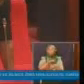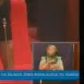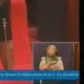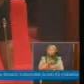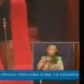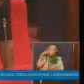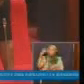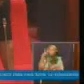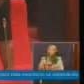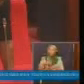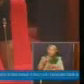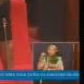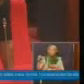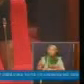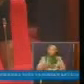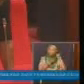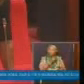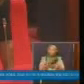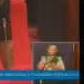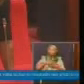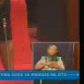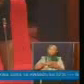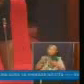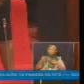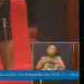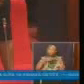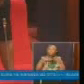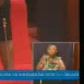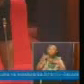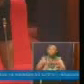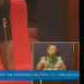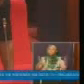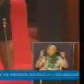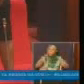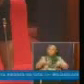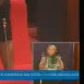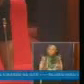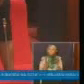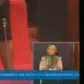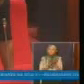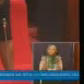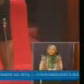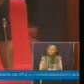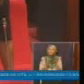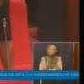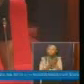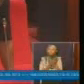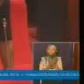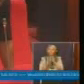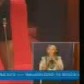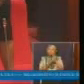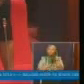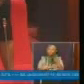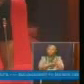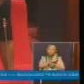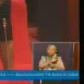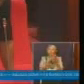cha wenzetu walichofanya leo, na nikaona niombe mwongozo wako, kwa sababu jambo